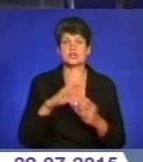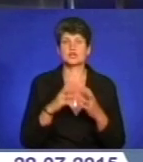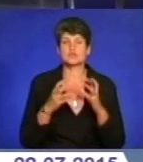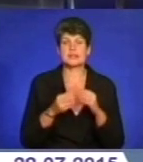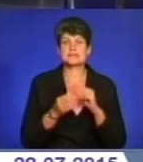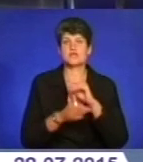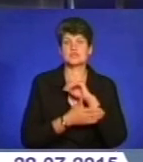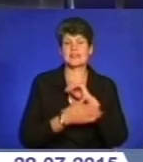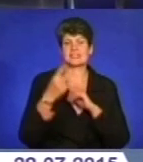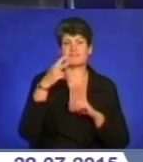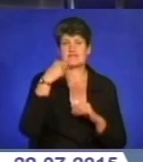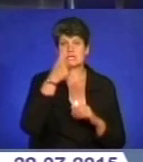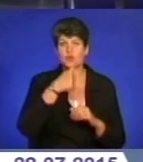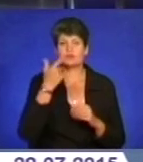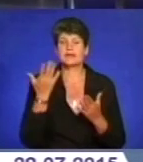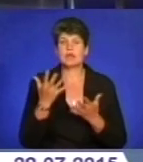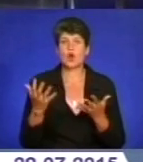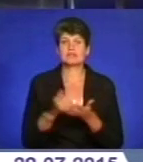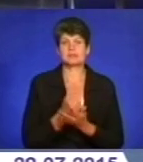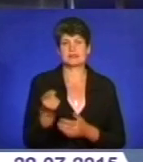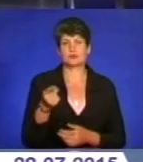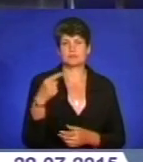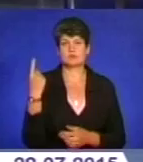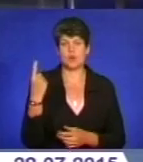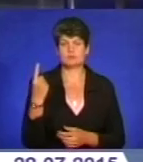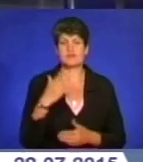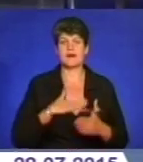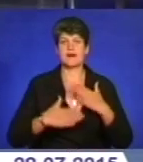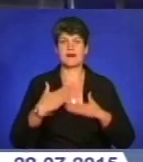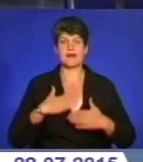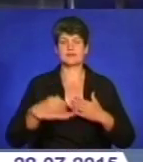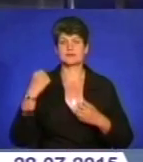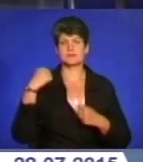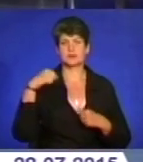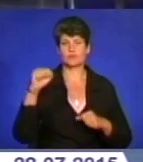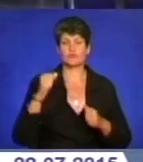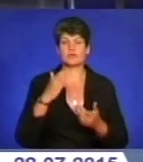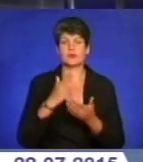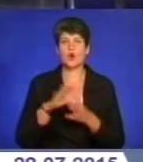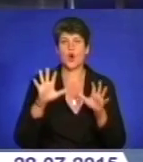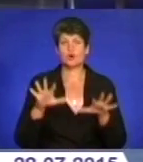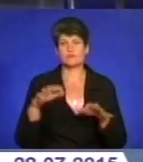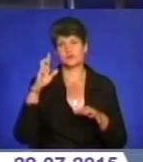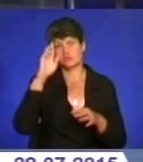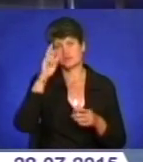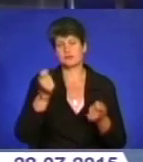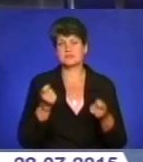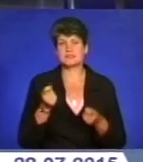принаймні за останні 20 років, який отримала Тернопільщина. Радість перемоги розділив і голова облдержадміністрації Степан